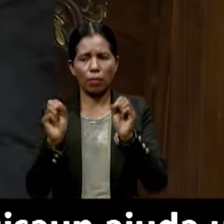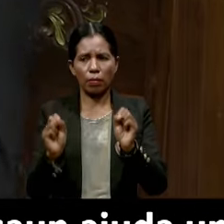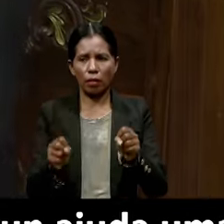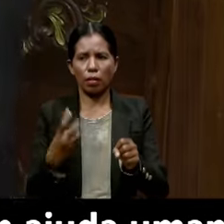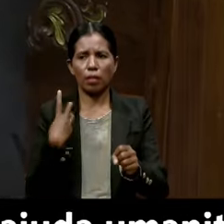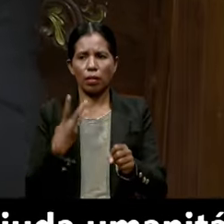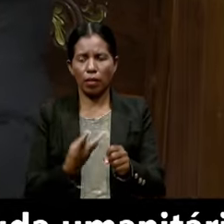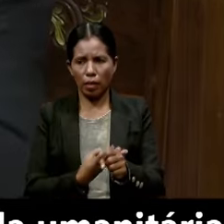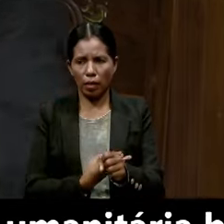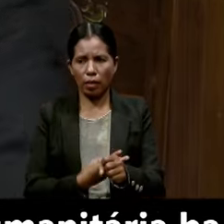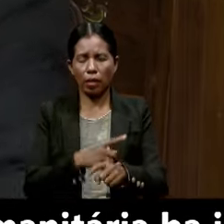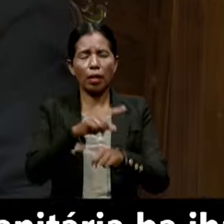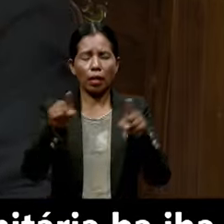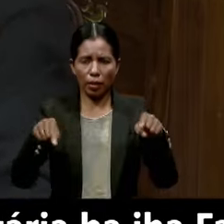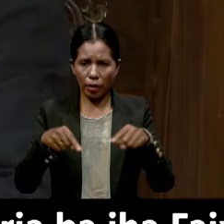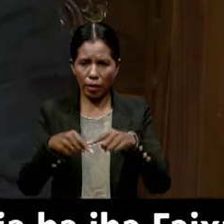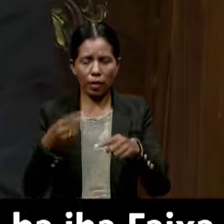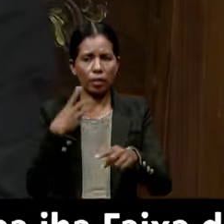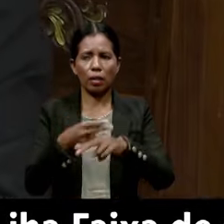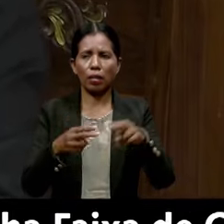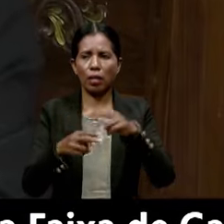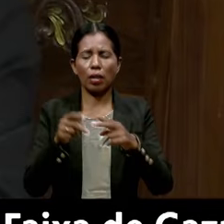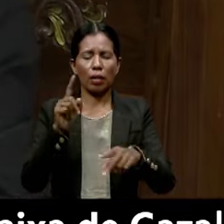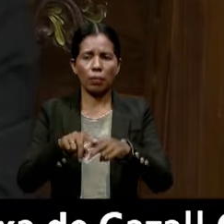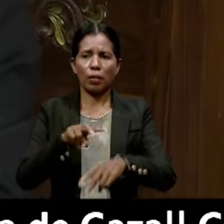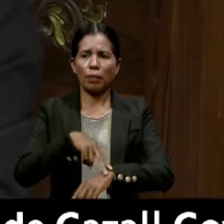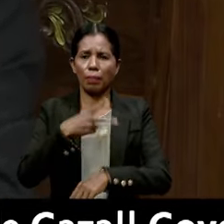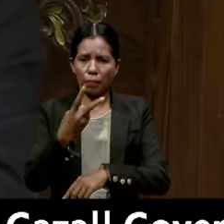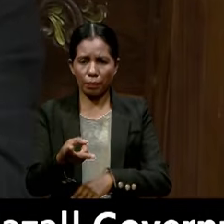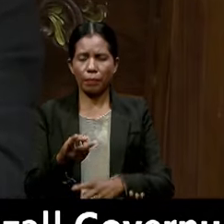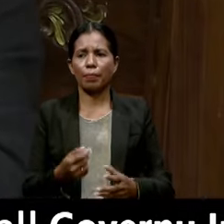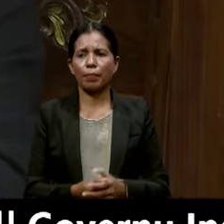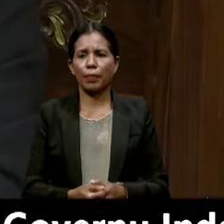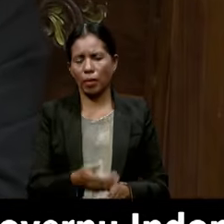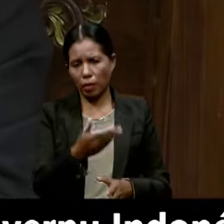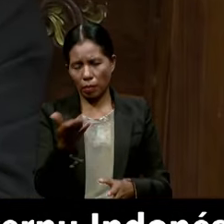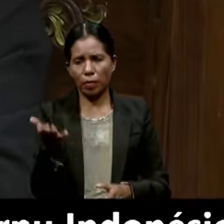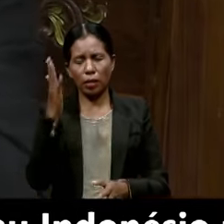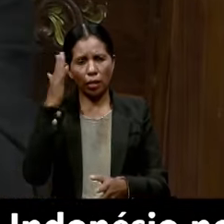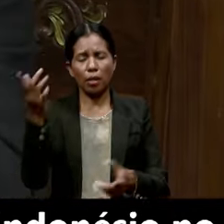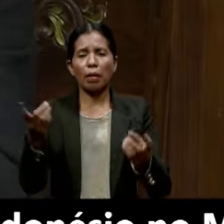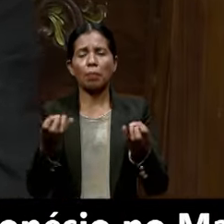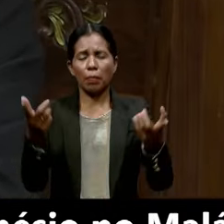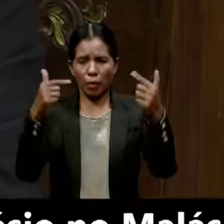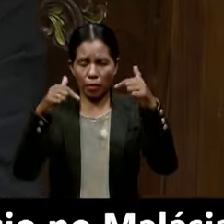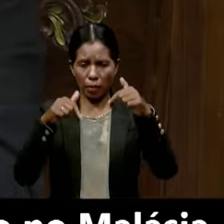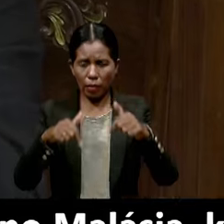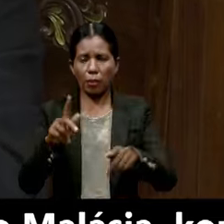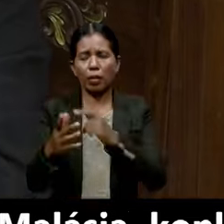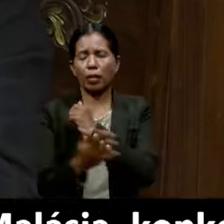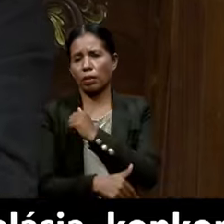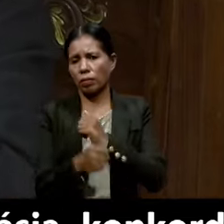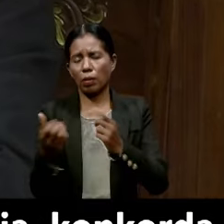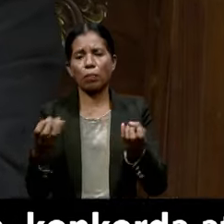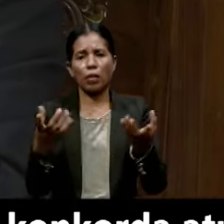se kata lingkara ne ia ita ne liman label monu fale kita bot sir tane barak mai hene ni estranjero stane ulu para